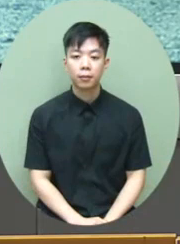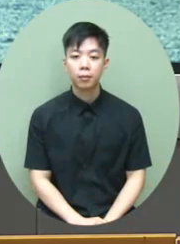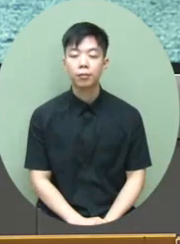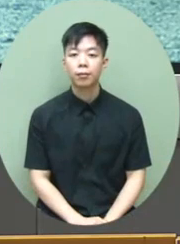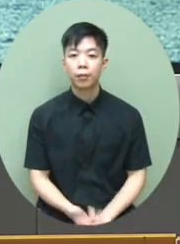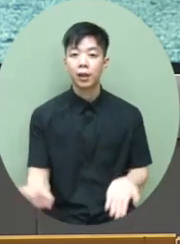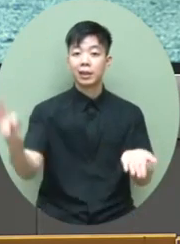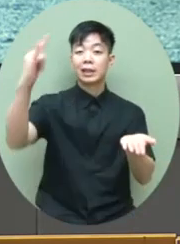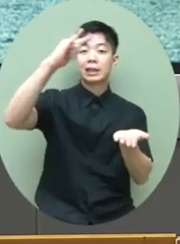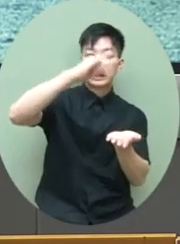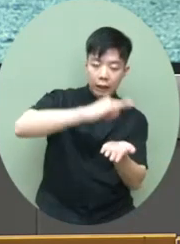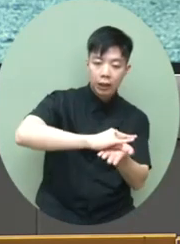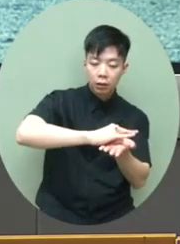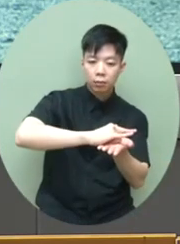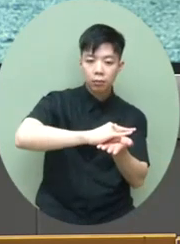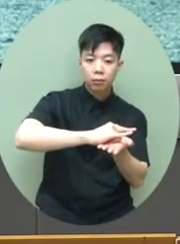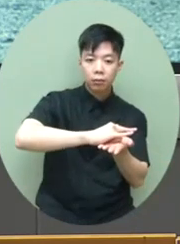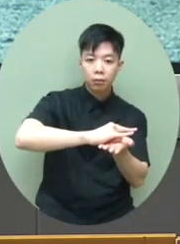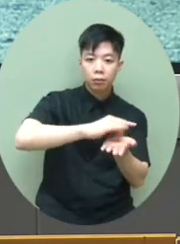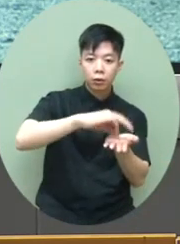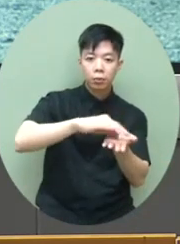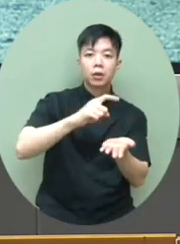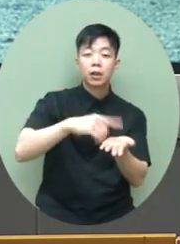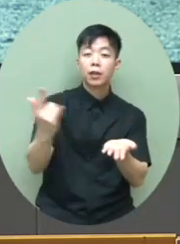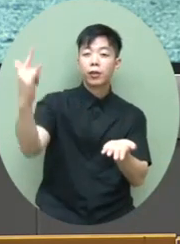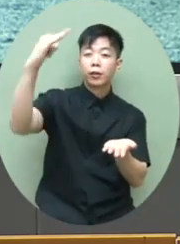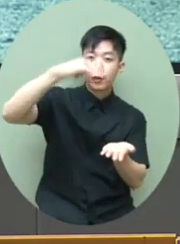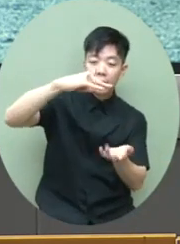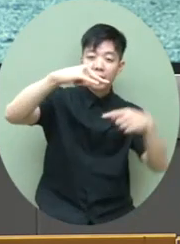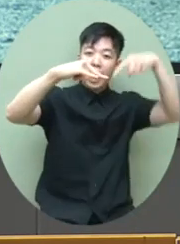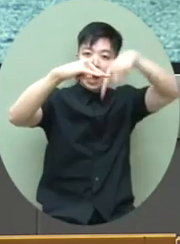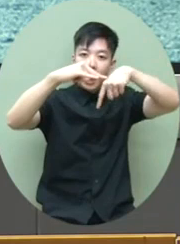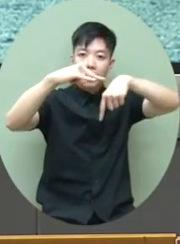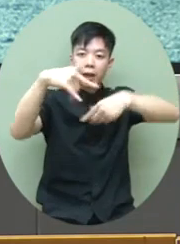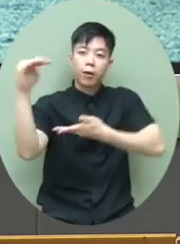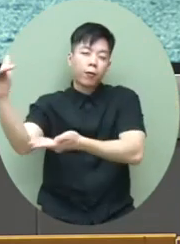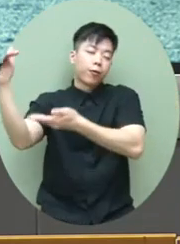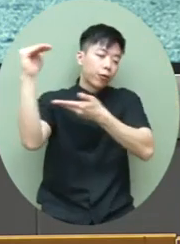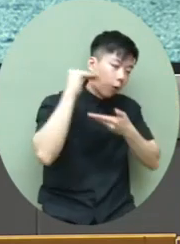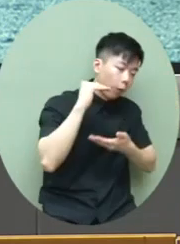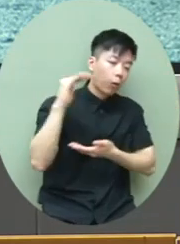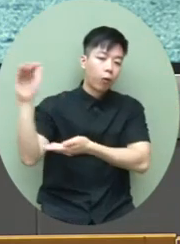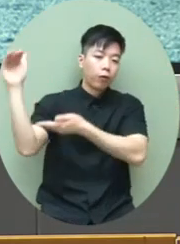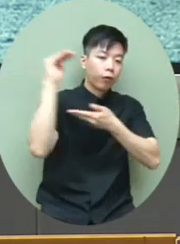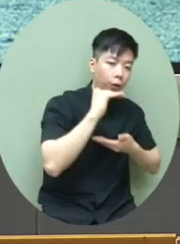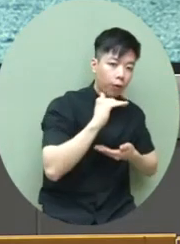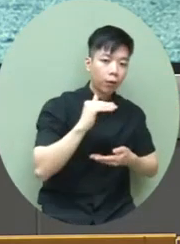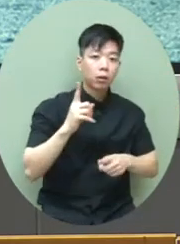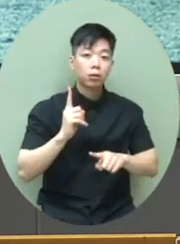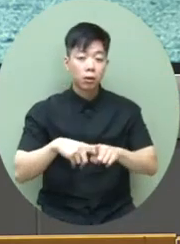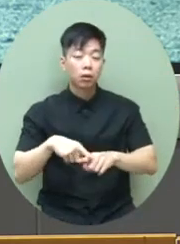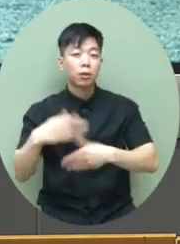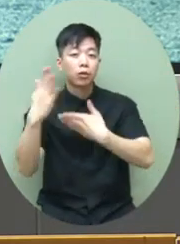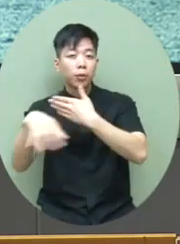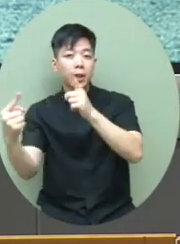停機坪那裡其實主要都是個停機坪基底啊，拿些貨啊這樣的，那基本上就不是真的會接觸人